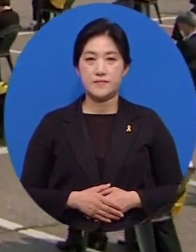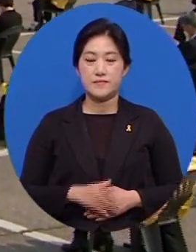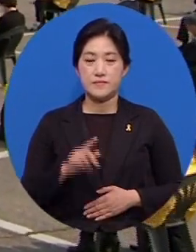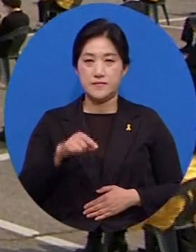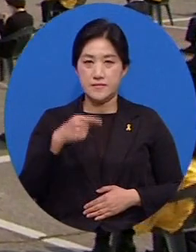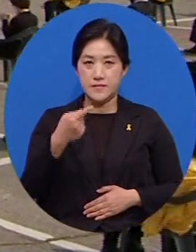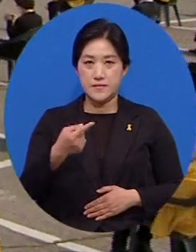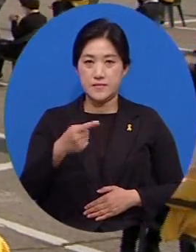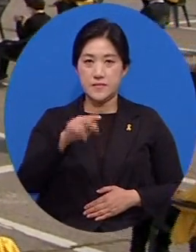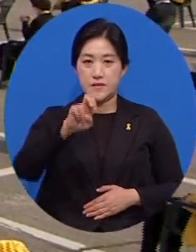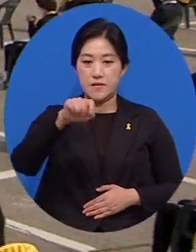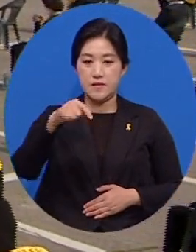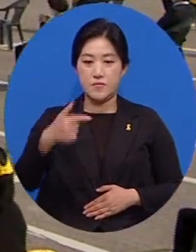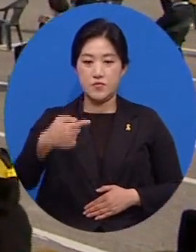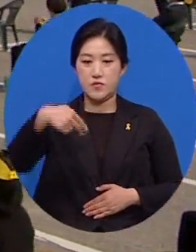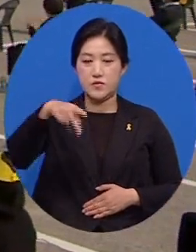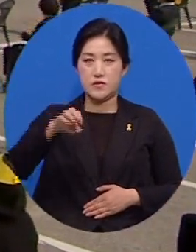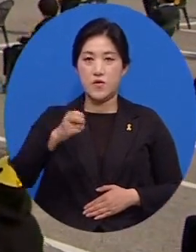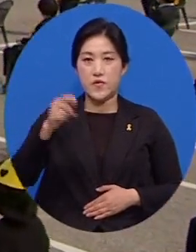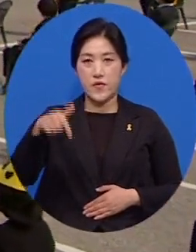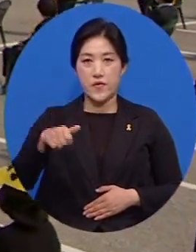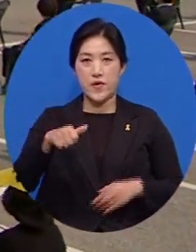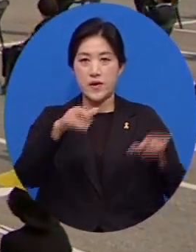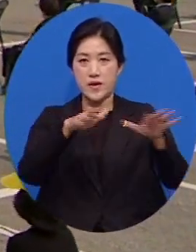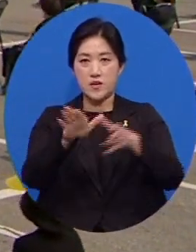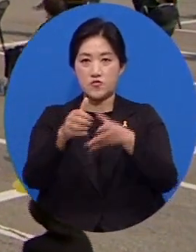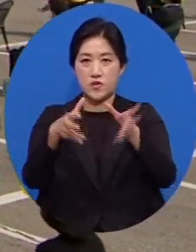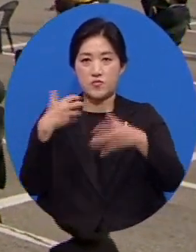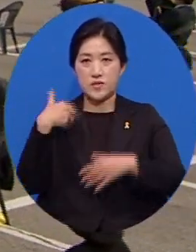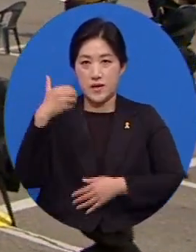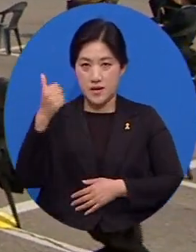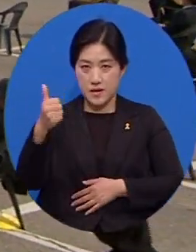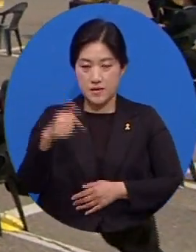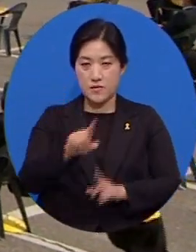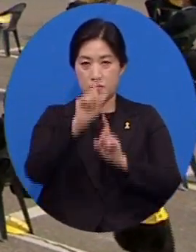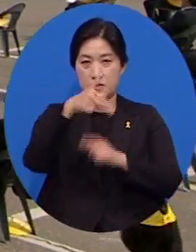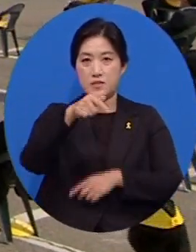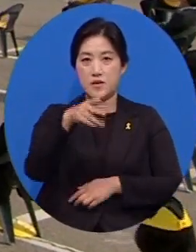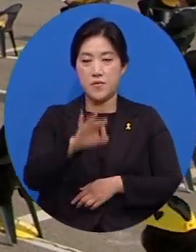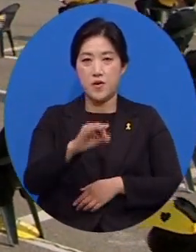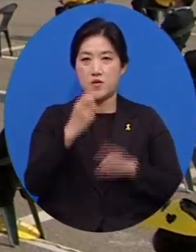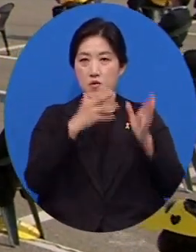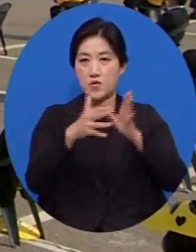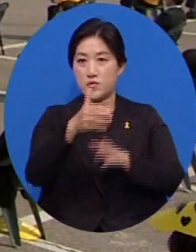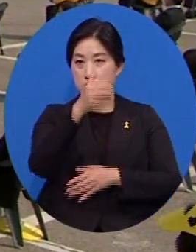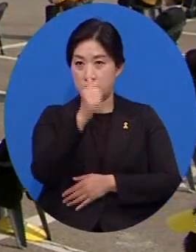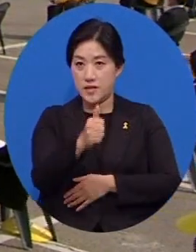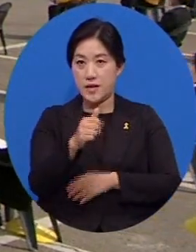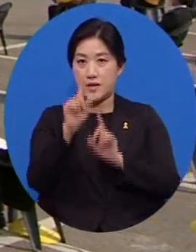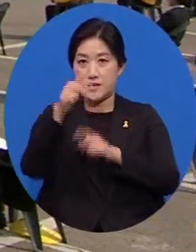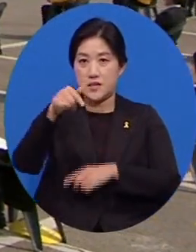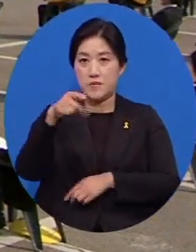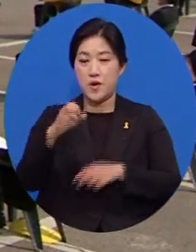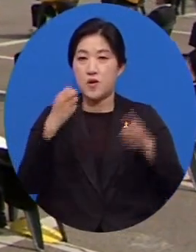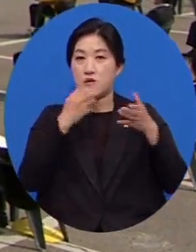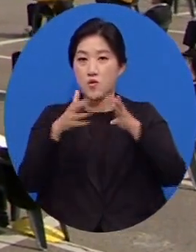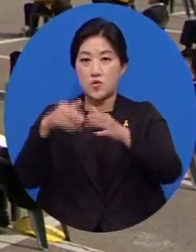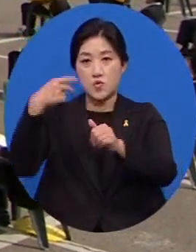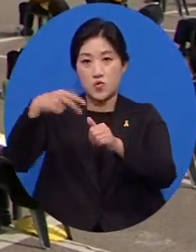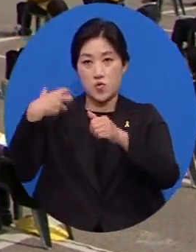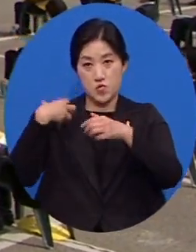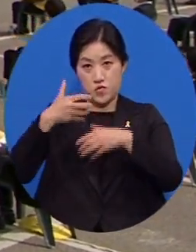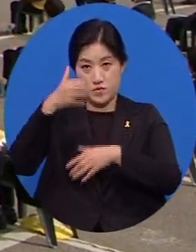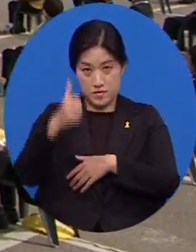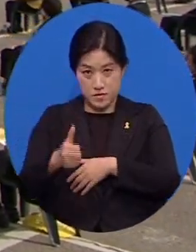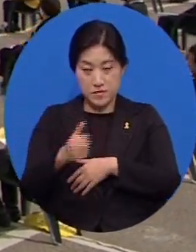다음은 문성혁 해안수상부 장관, 이재명 경기도지사, 이재정 경기도 교육감의 추도사를 연이어서